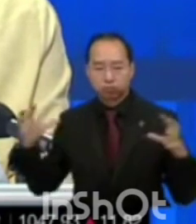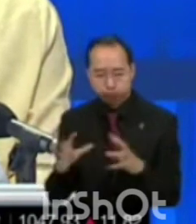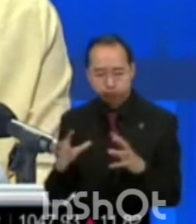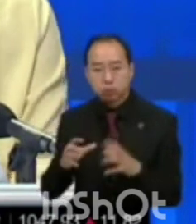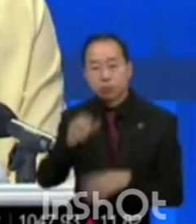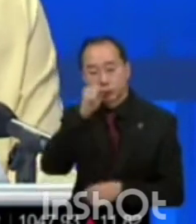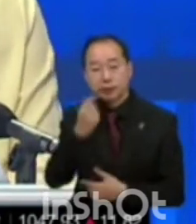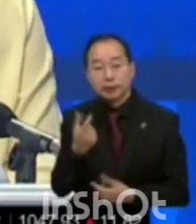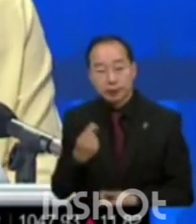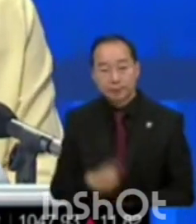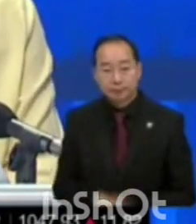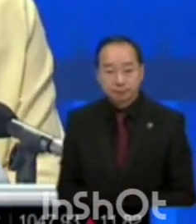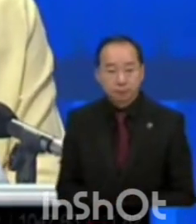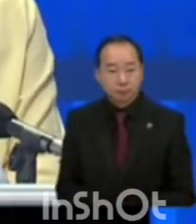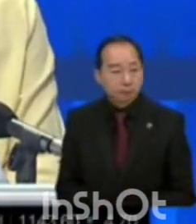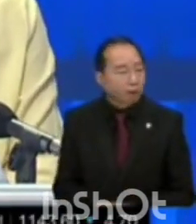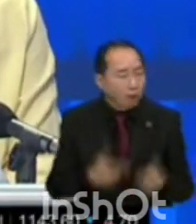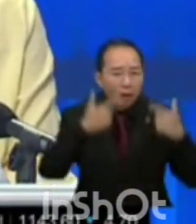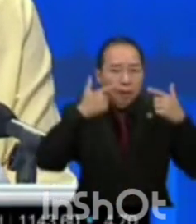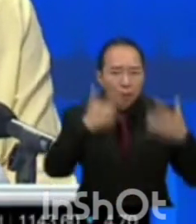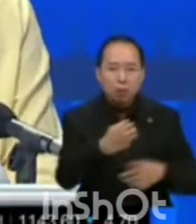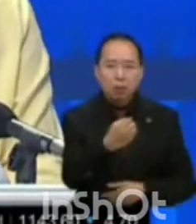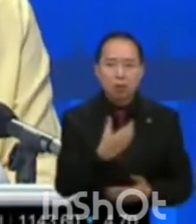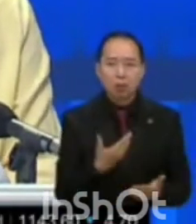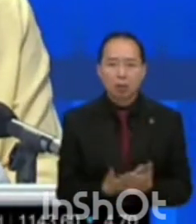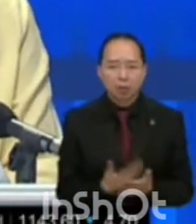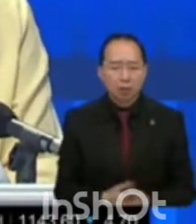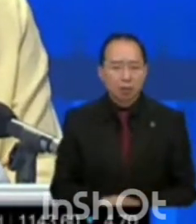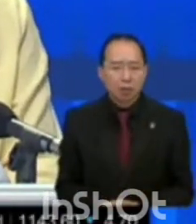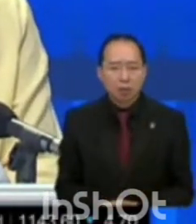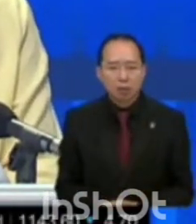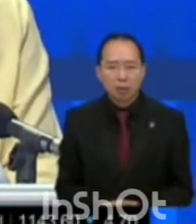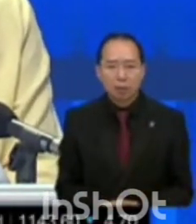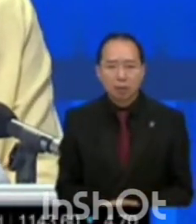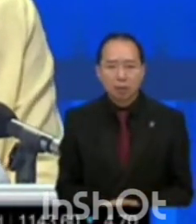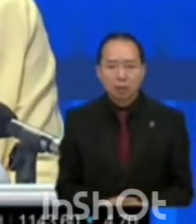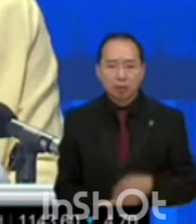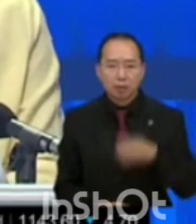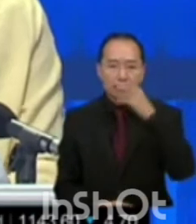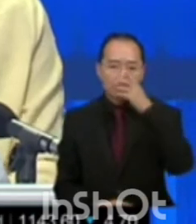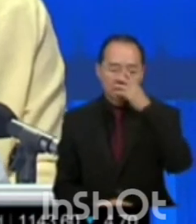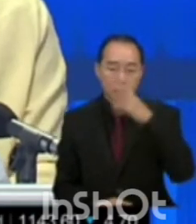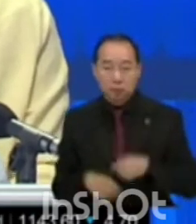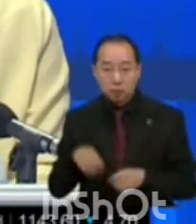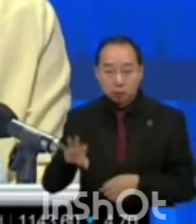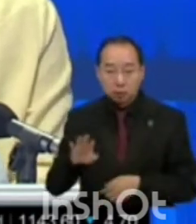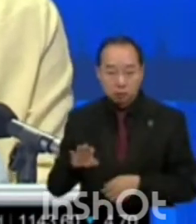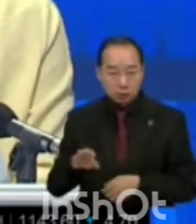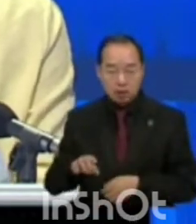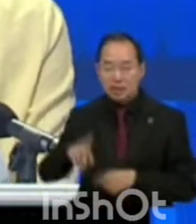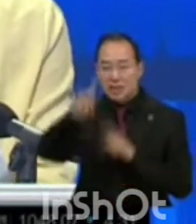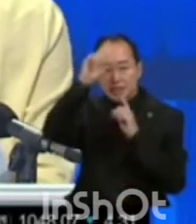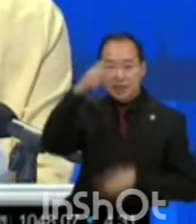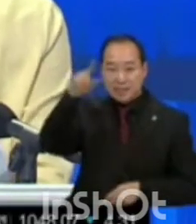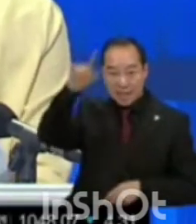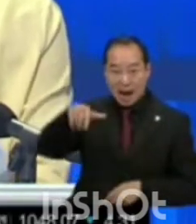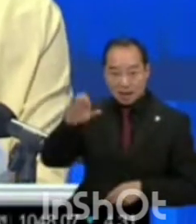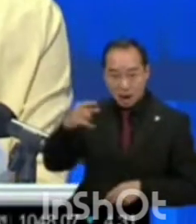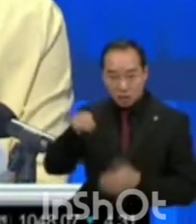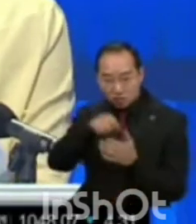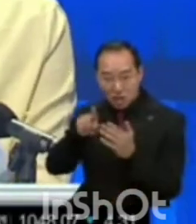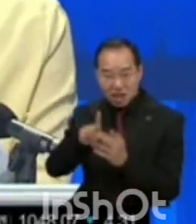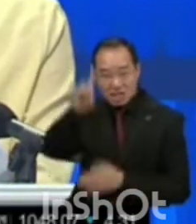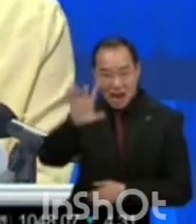한다고 생각합니다. 좀 뚜렷하게 말씀해 주시면 좋겠습니다. 그것이 그 네, 중도층이 왔다라는 게 아니고 오히려 반대로